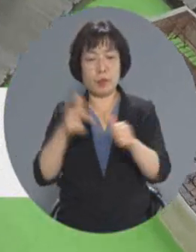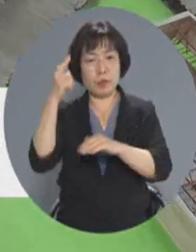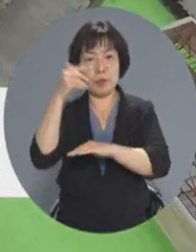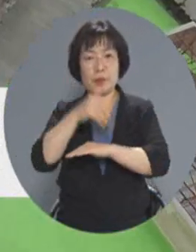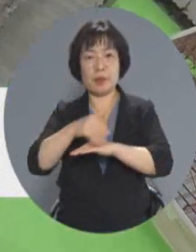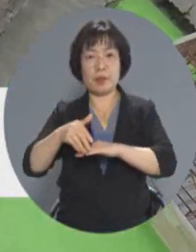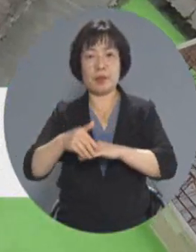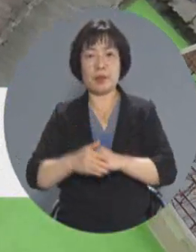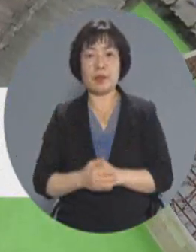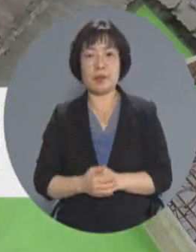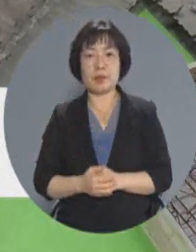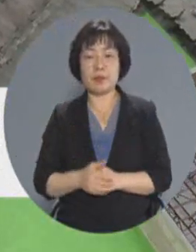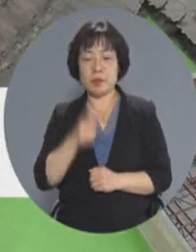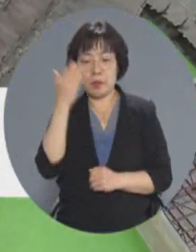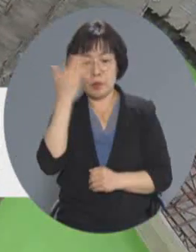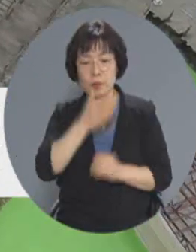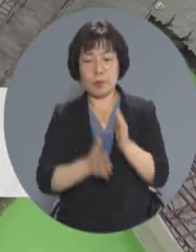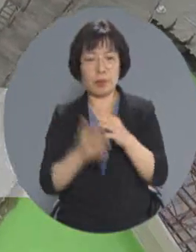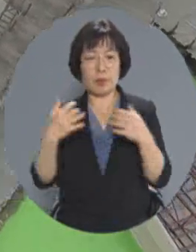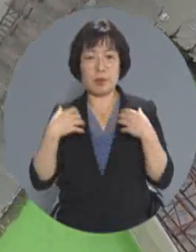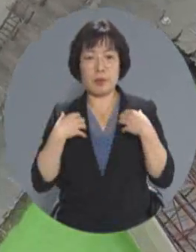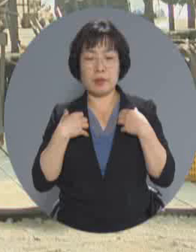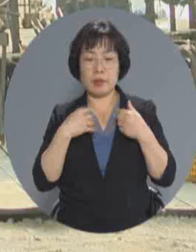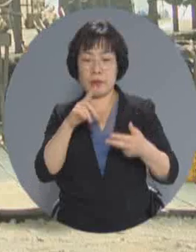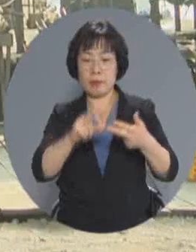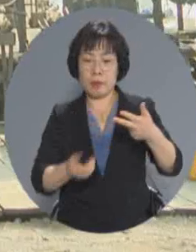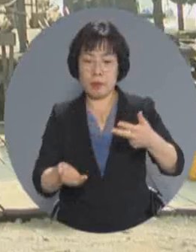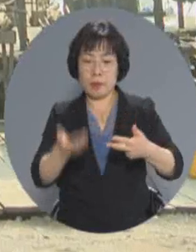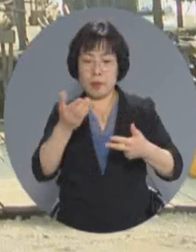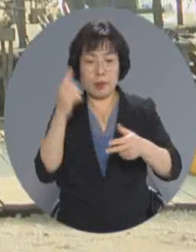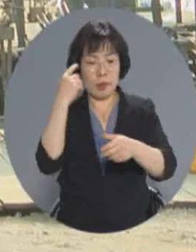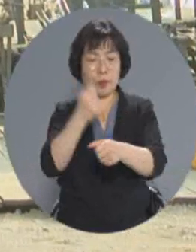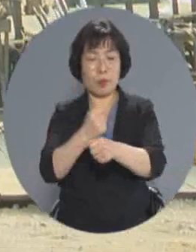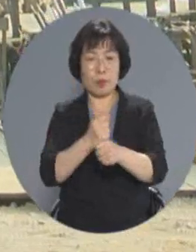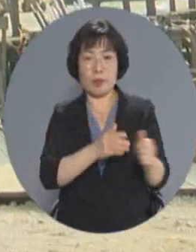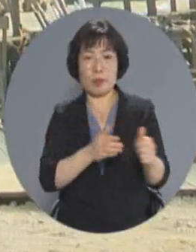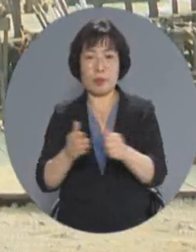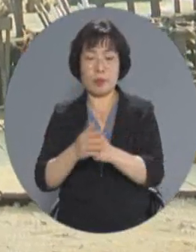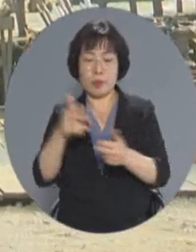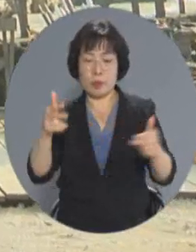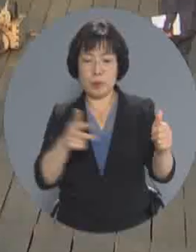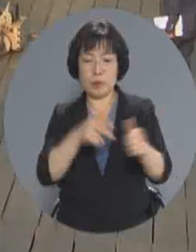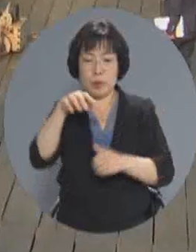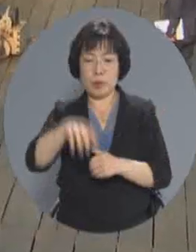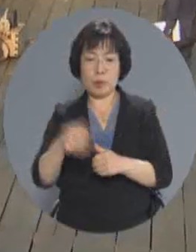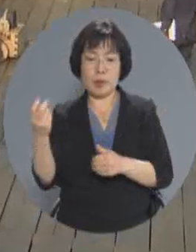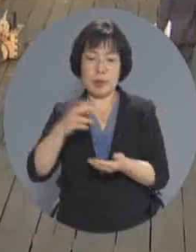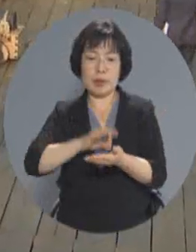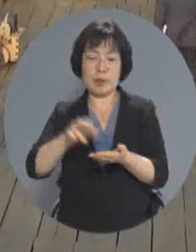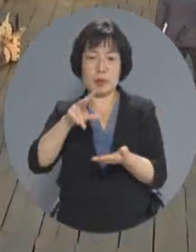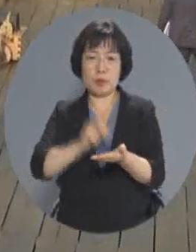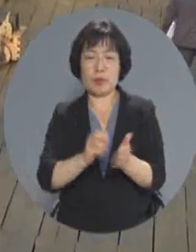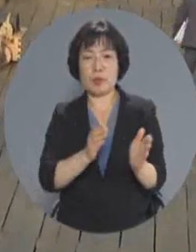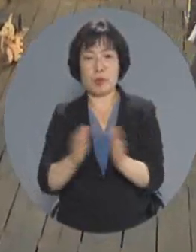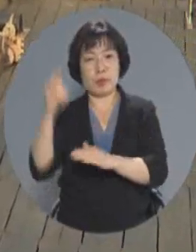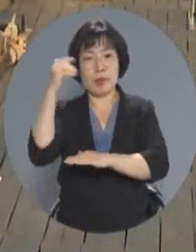예정입니다. 이에 따라 여수시는 올 상반기 안에 용역을 의뢰해 촬영장 사후 활용을 준비하기로